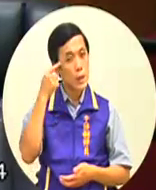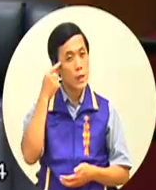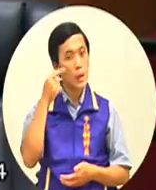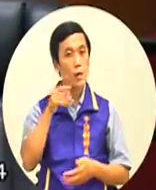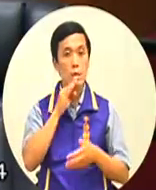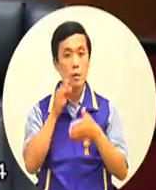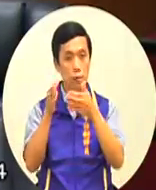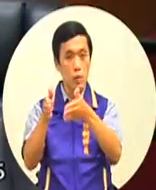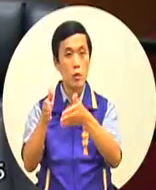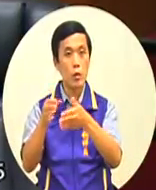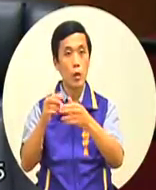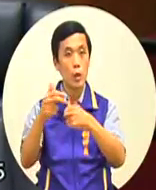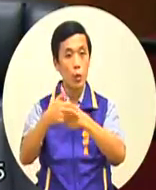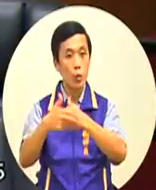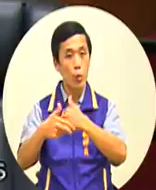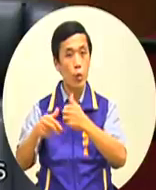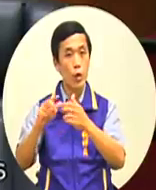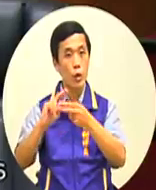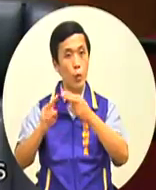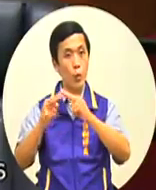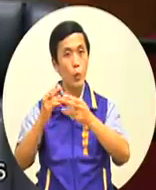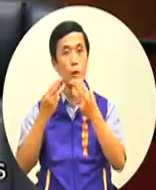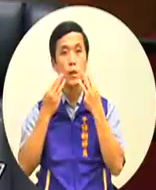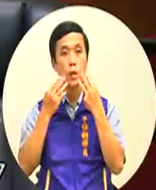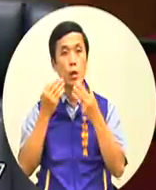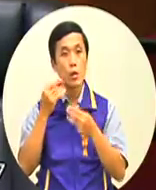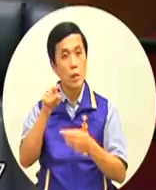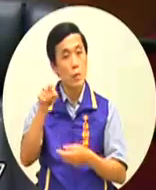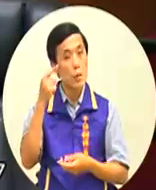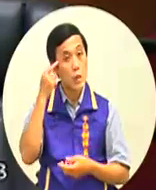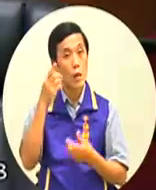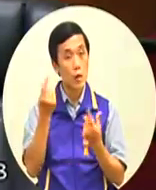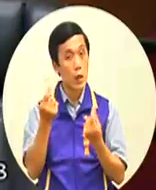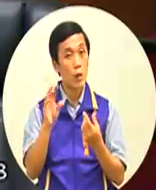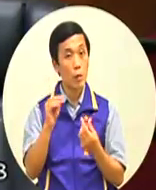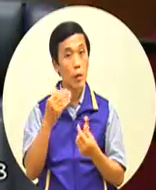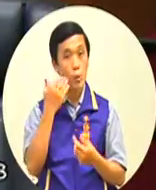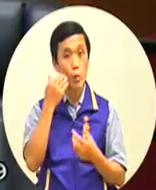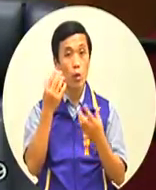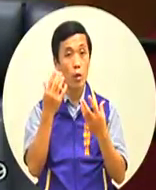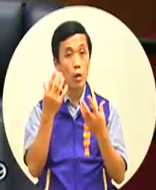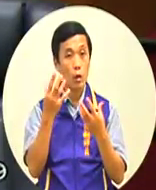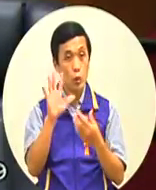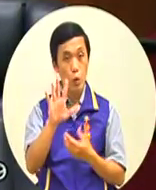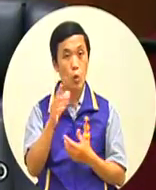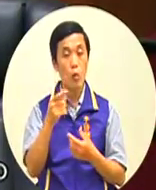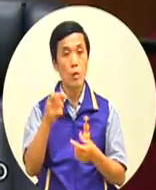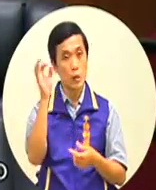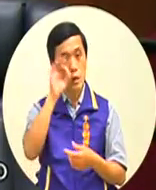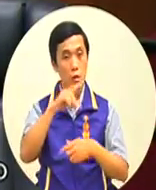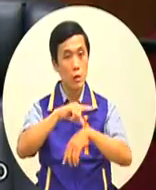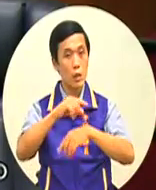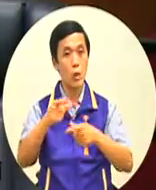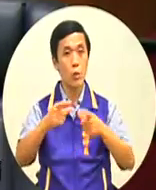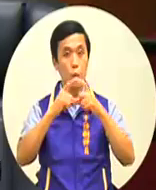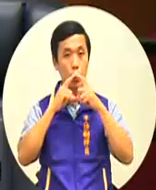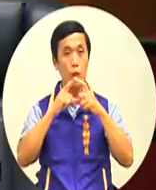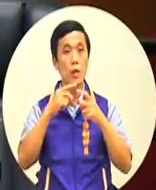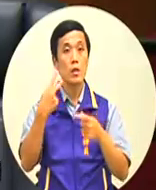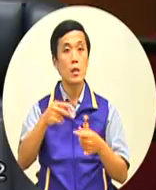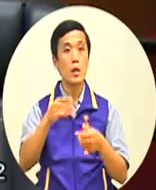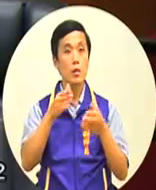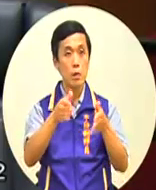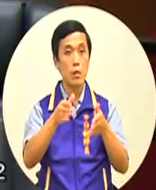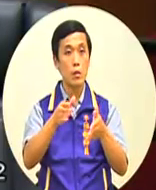不知我是不知道了，那如果有或没有的话找个时间做个回应了。那林务局的部分因为是公